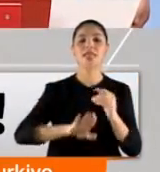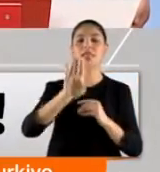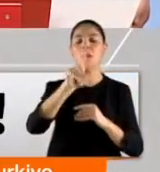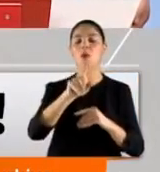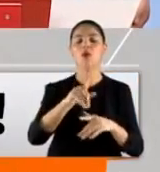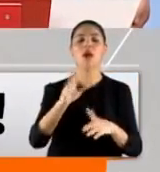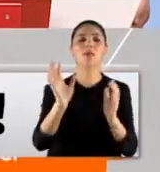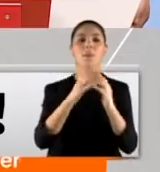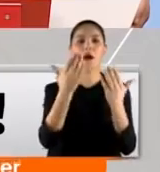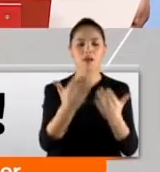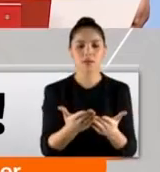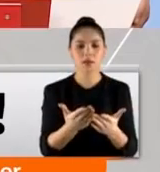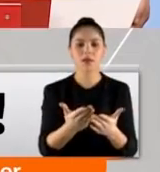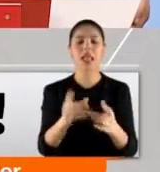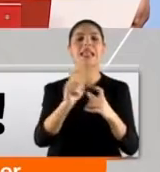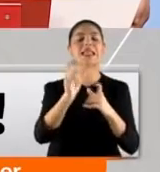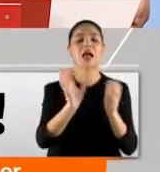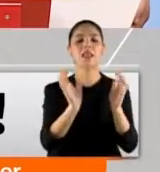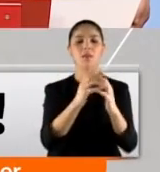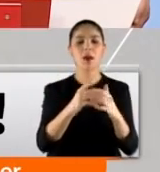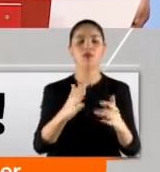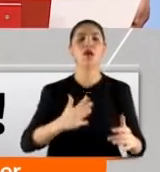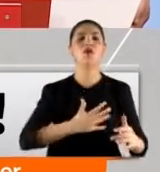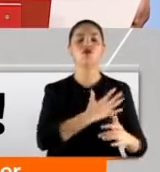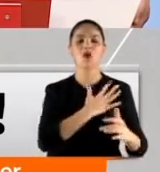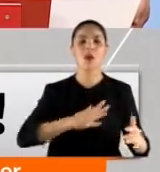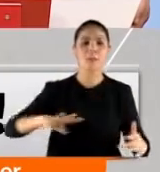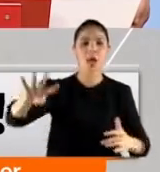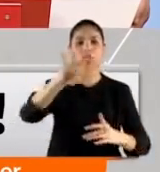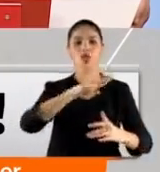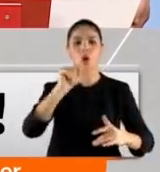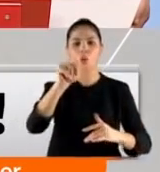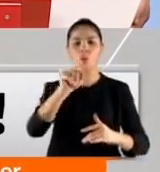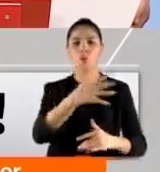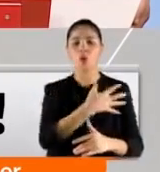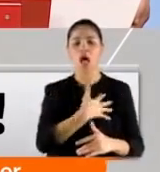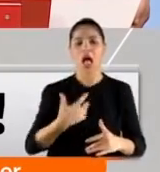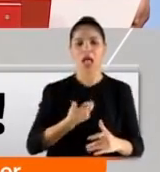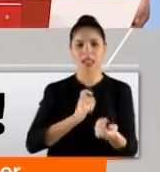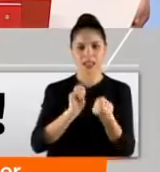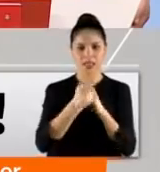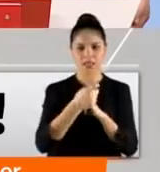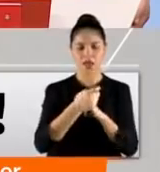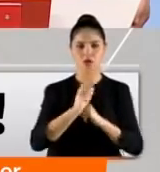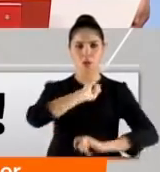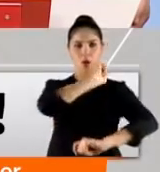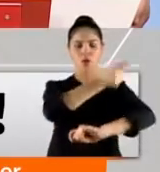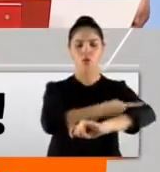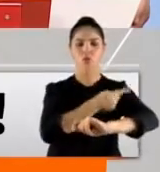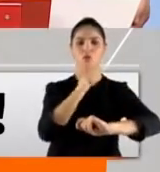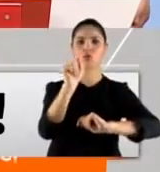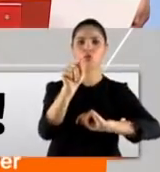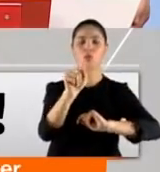Parti ve Saadet Partisi, bir de Cumhuriyet Halk Partisi bu rejimi değiştirip güçlü bir